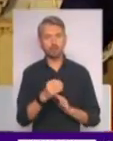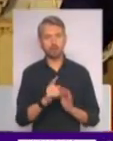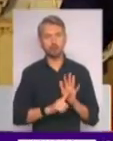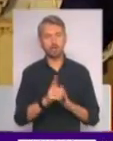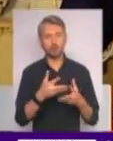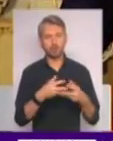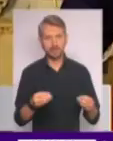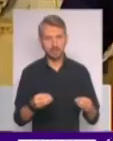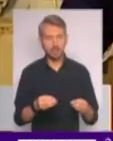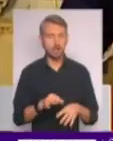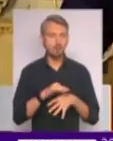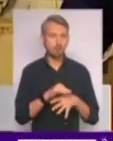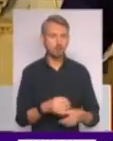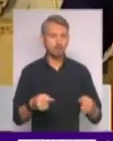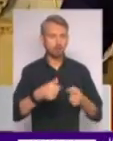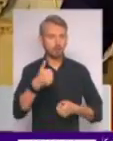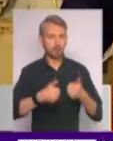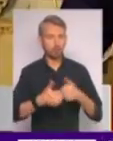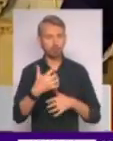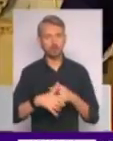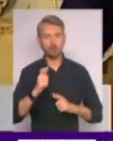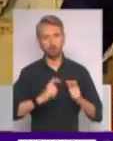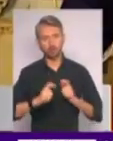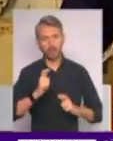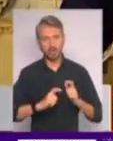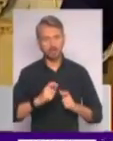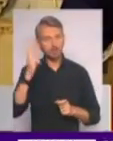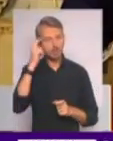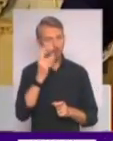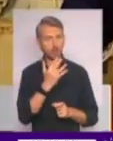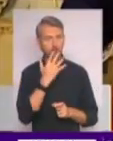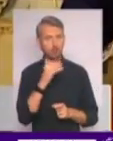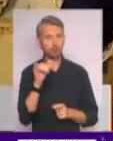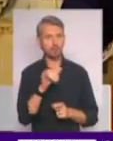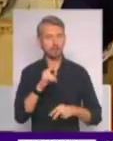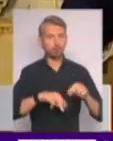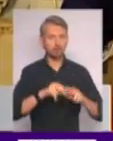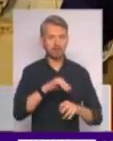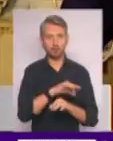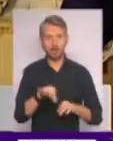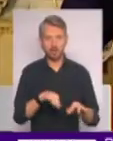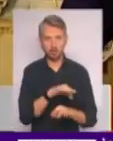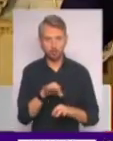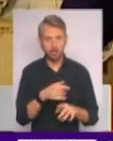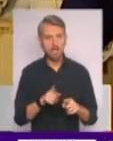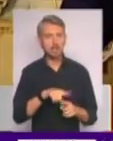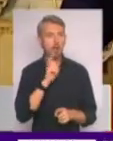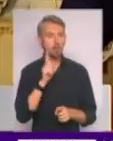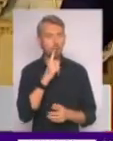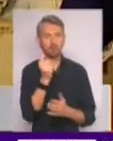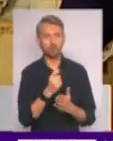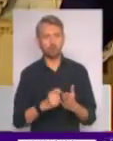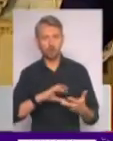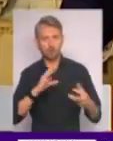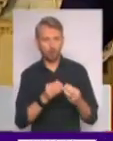весни, провели відповідний конкурс серед студентів Київського національного університету будівництва та архітектури. Це молодь малювала